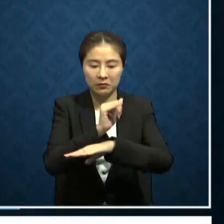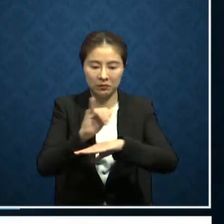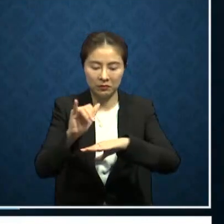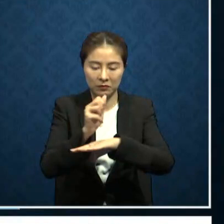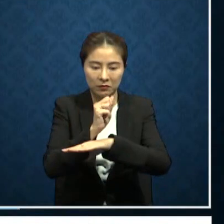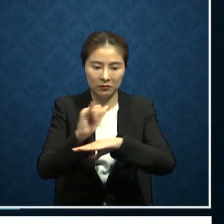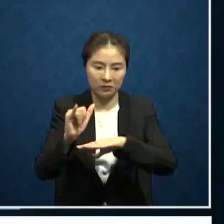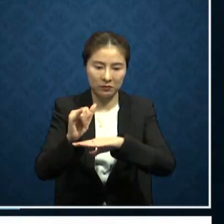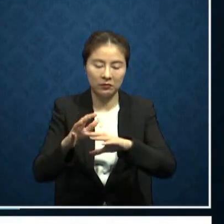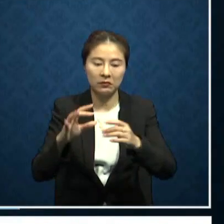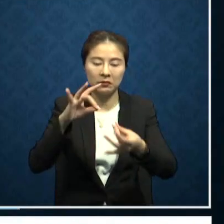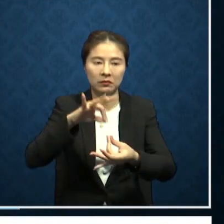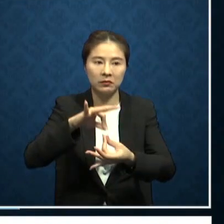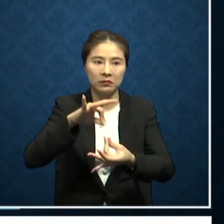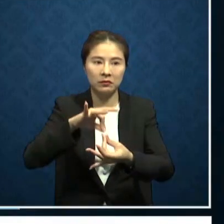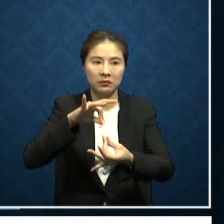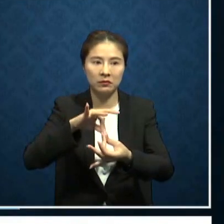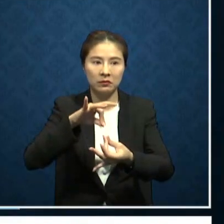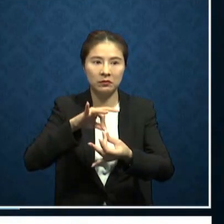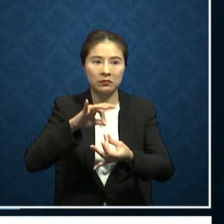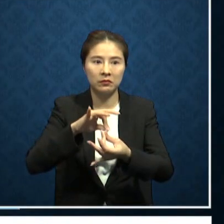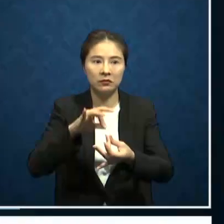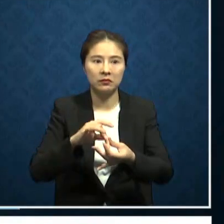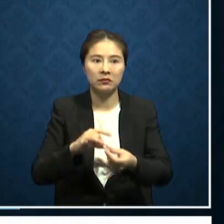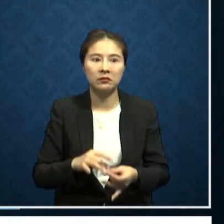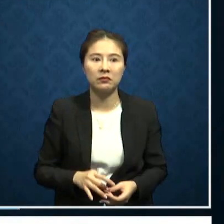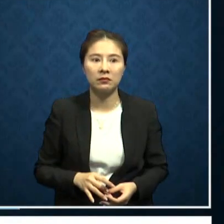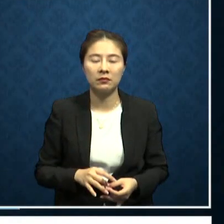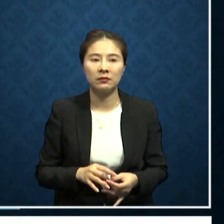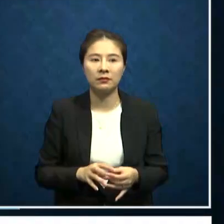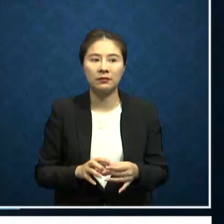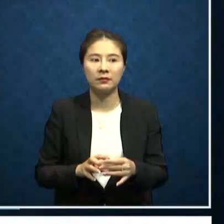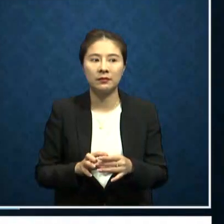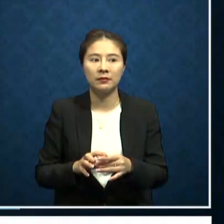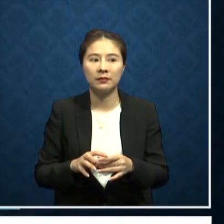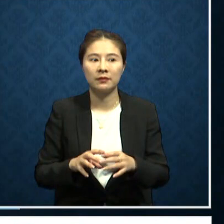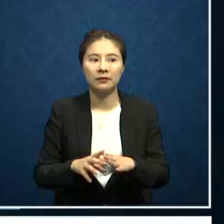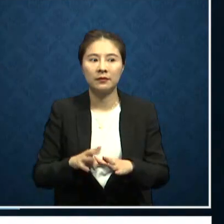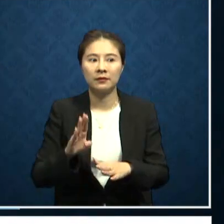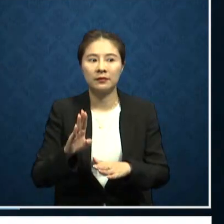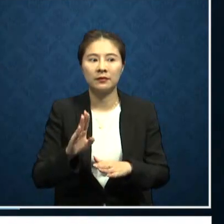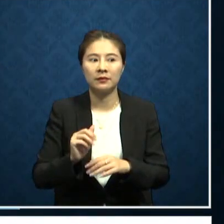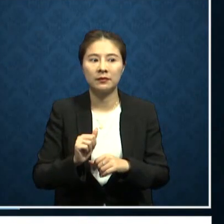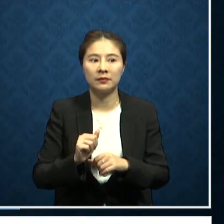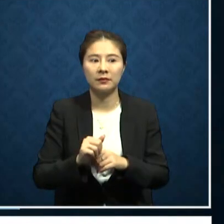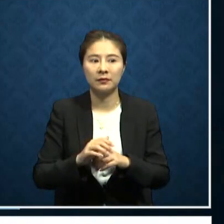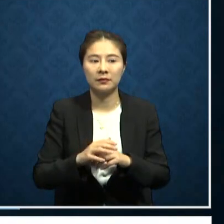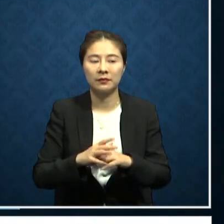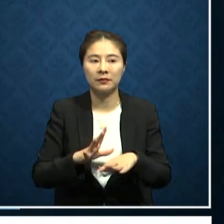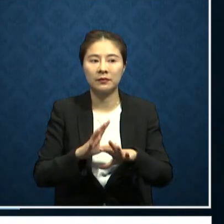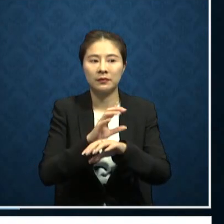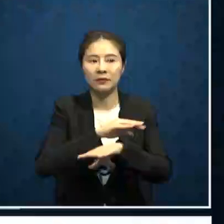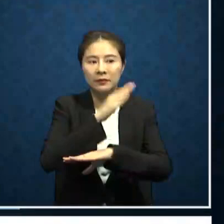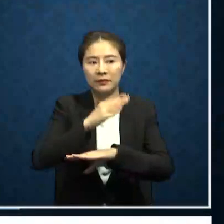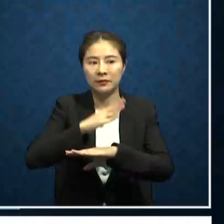ประวัติศาสตร์สุโขทัยและเมืองบริวารเมืองโบราณศรีเทพแหล่งโบราณคดีบ้านเชียงเขตรักษาพันธุ์สัตว์ป่าทุ่งใหญ่